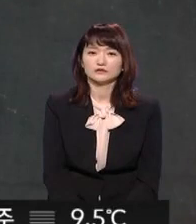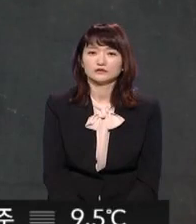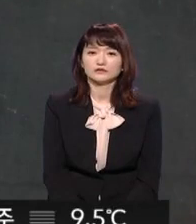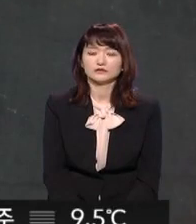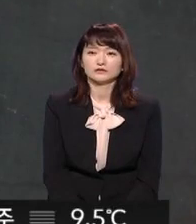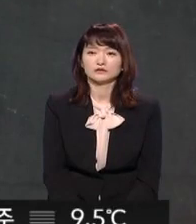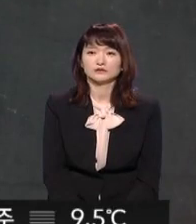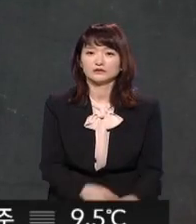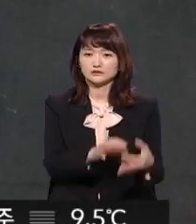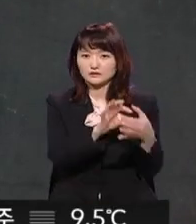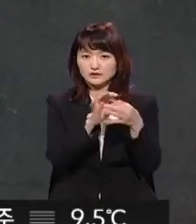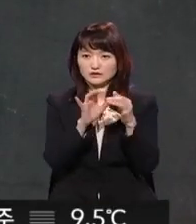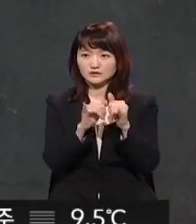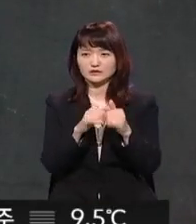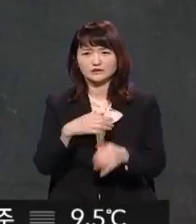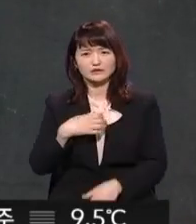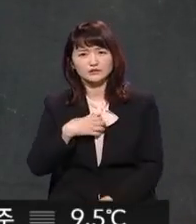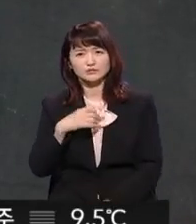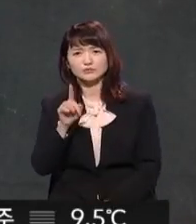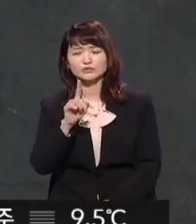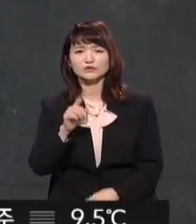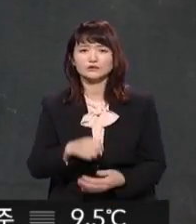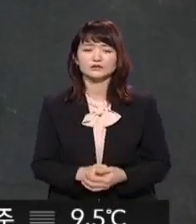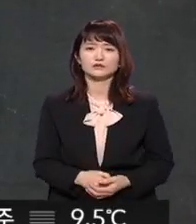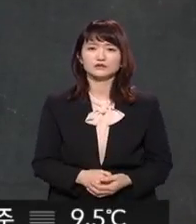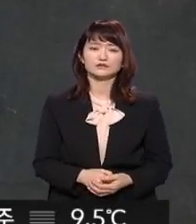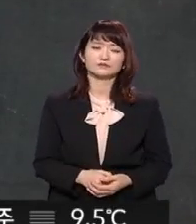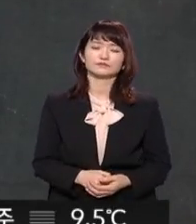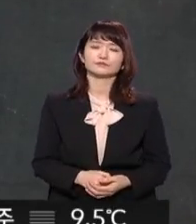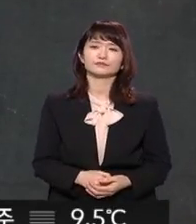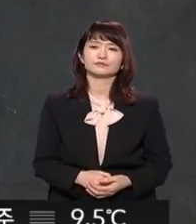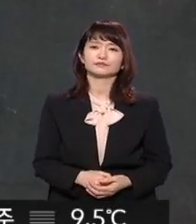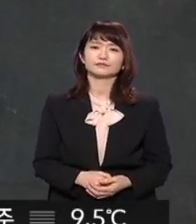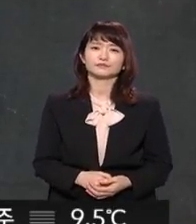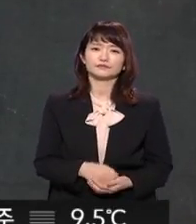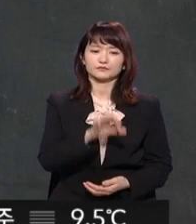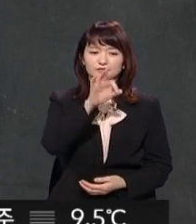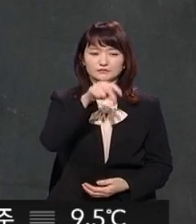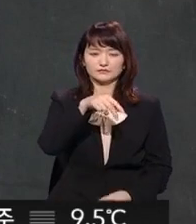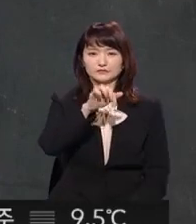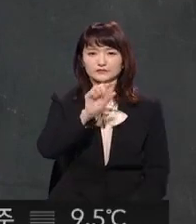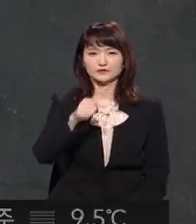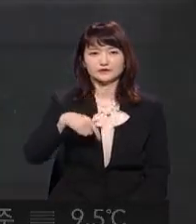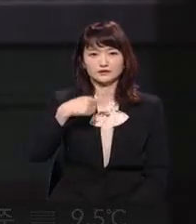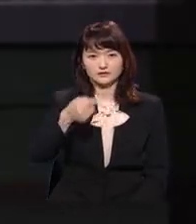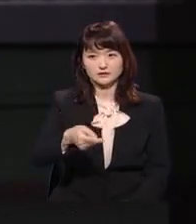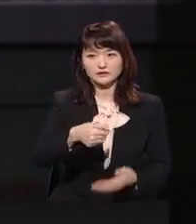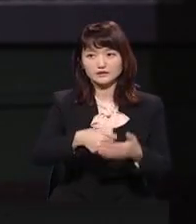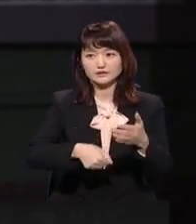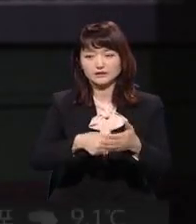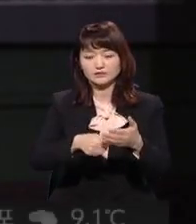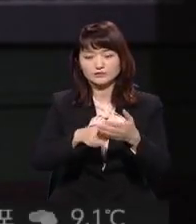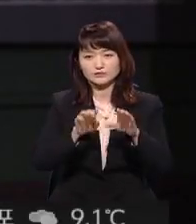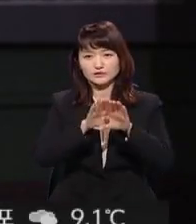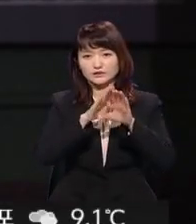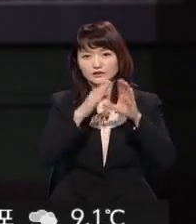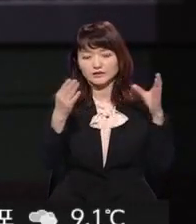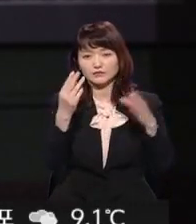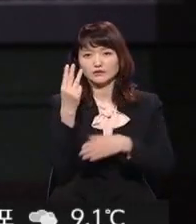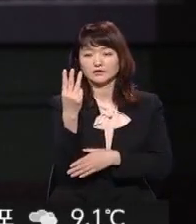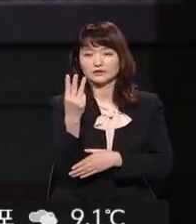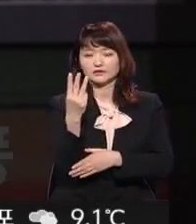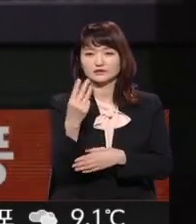줄줄이 비상입니다 무슨 얘기일까요 개봉이나 공개를 앞둔이 유아인 씨의 차기장만요 세 작품입니다 일단 영화